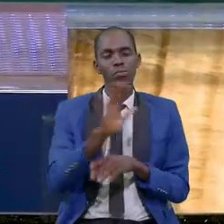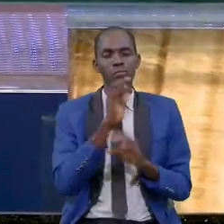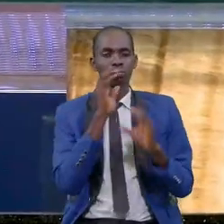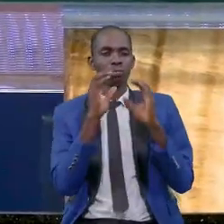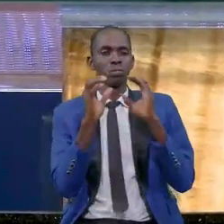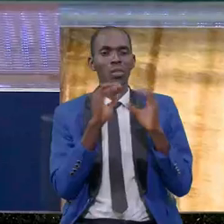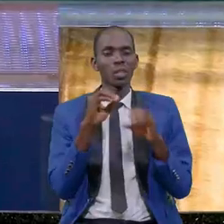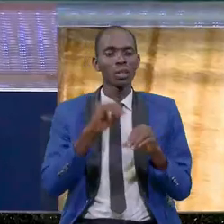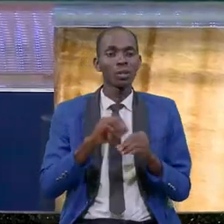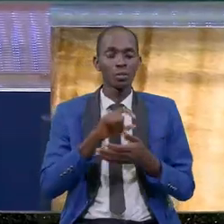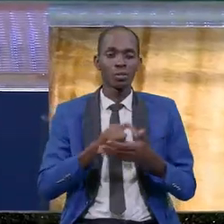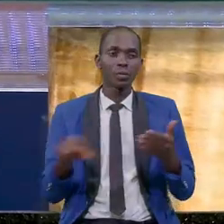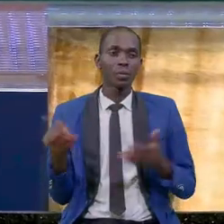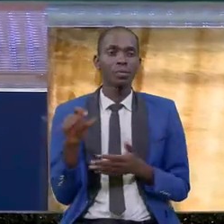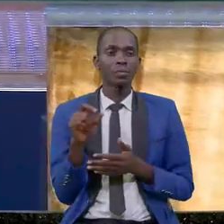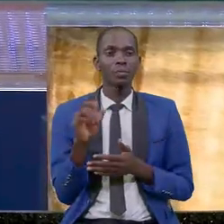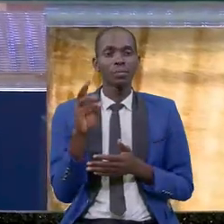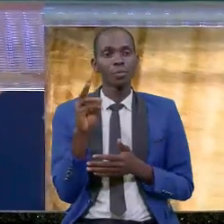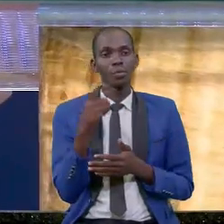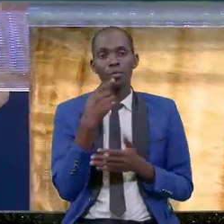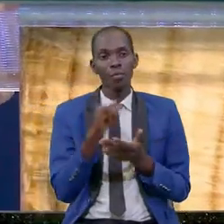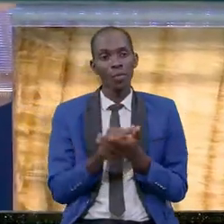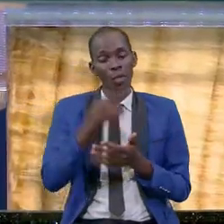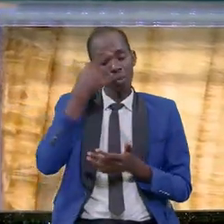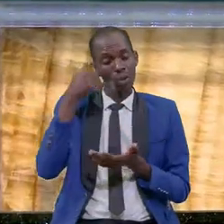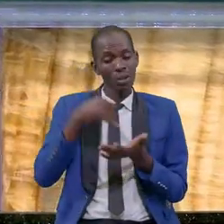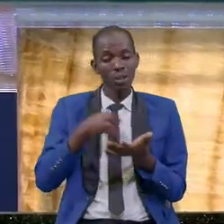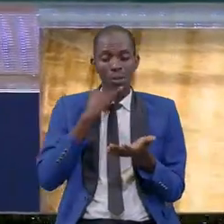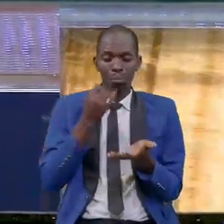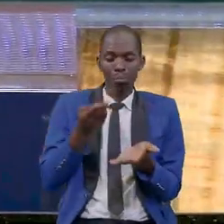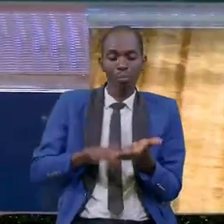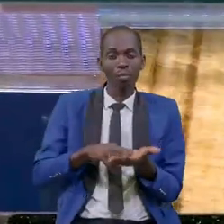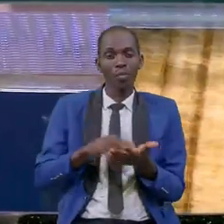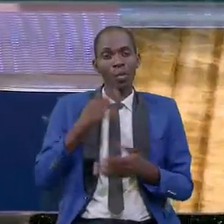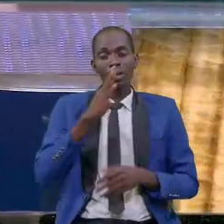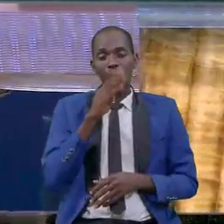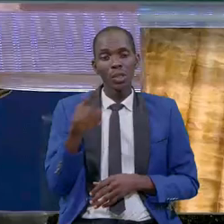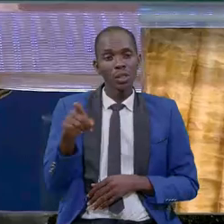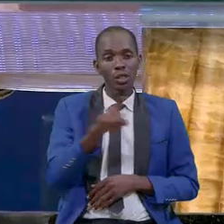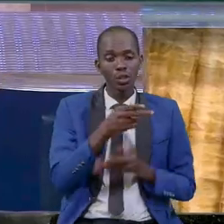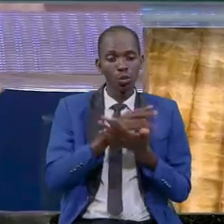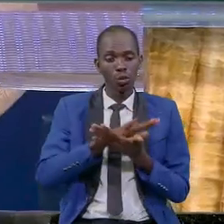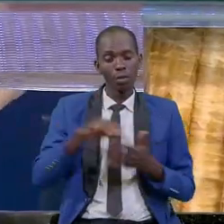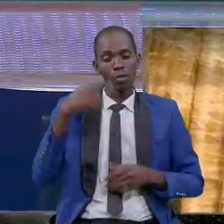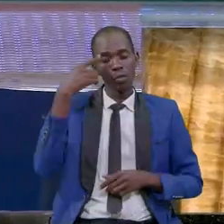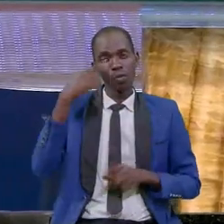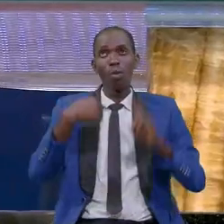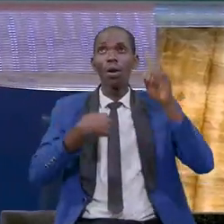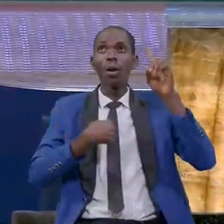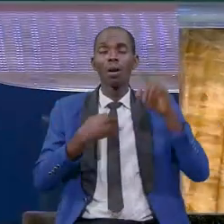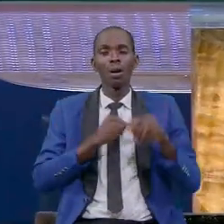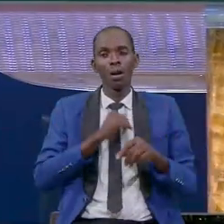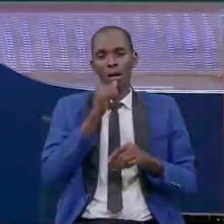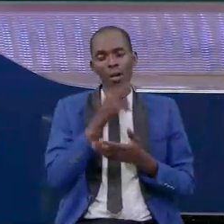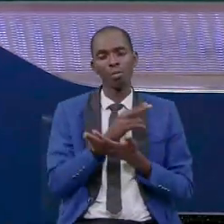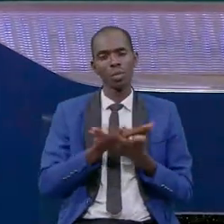Selon qu'il est écrit, verset 16, vous serez saint car je suis saint.